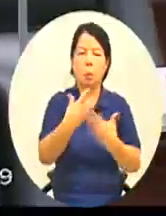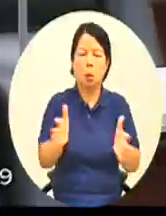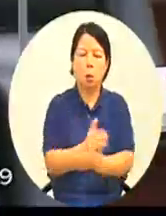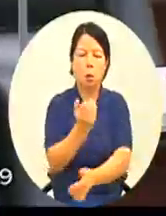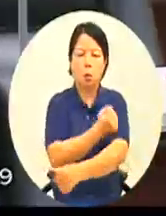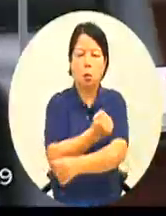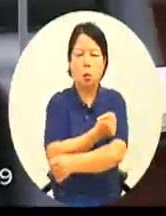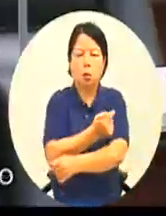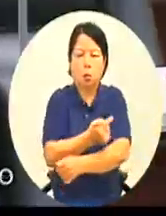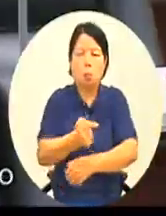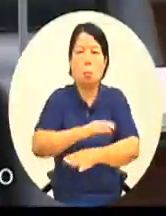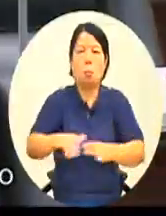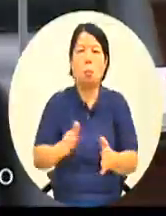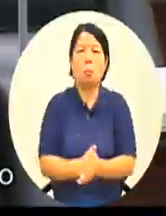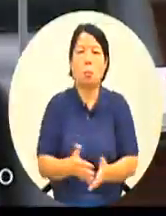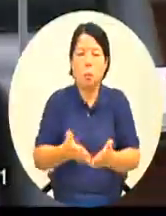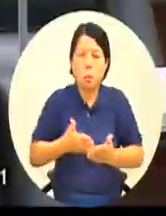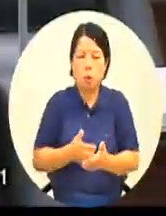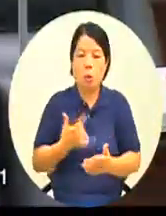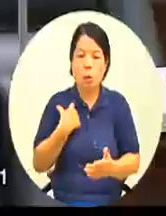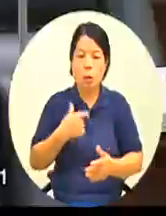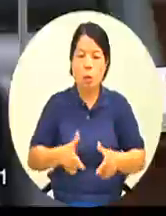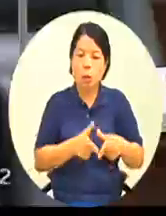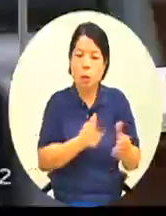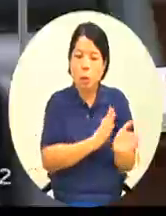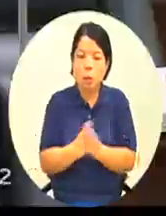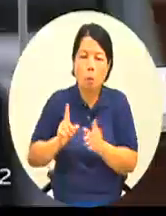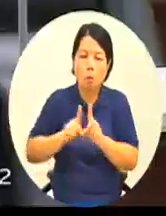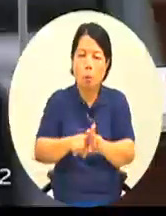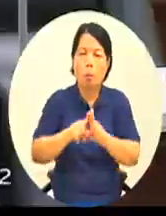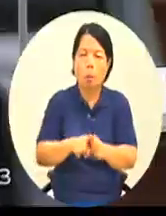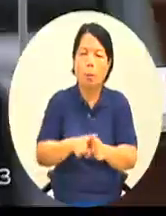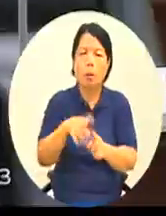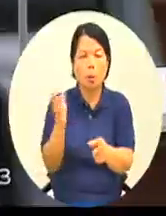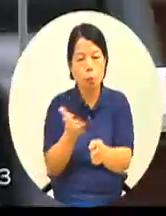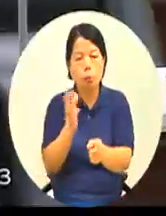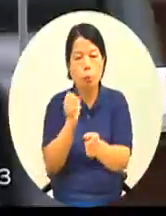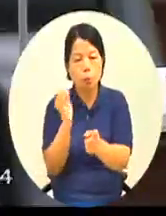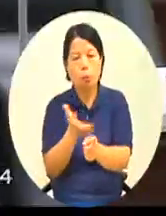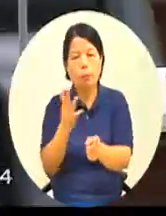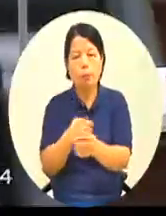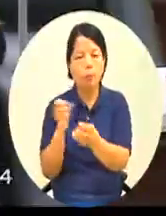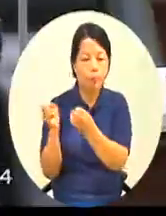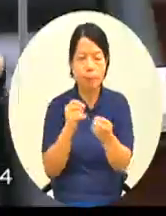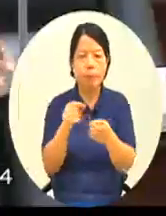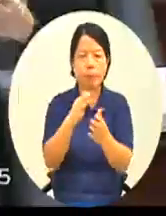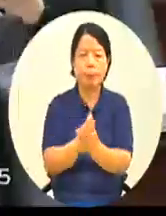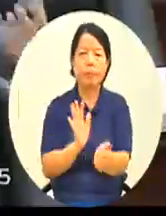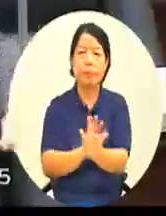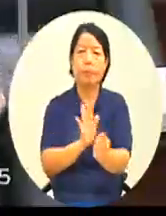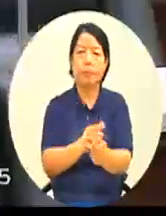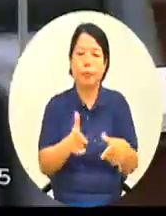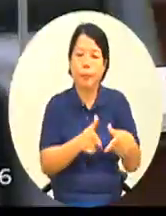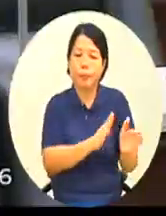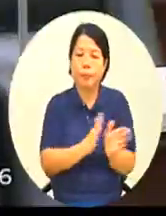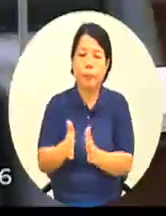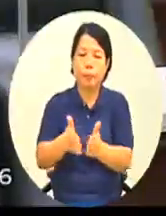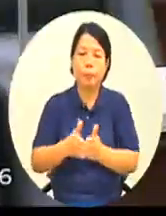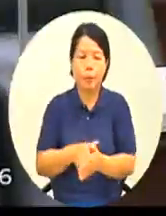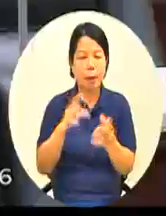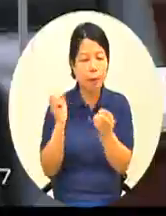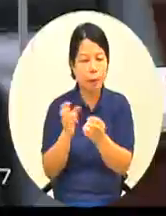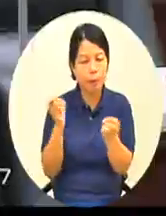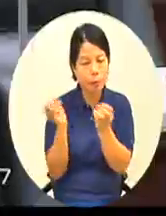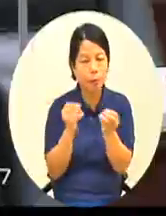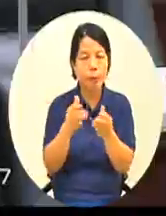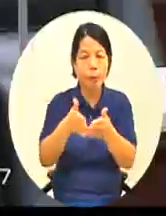高的一个工作，甚至你还要心里去陪伴、去开导、去咨询、去协助老人家陪我们的长辈聊天